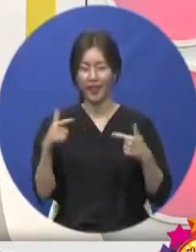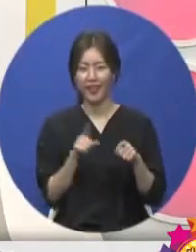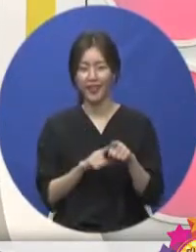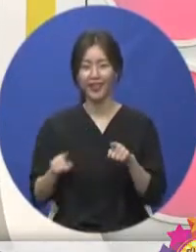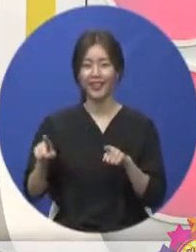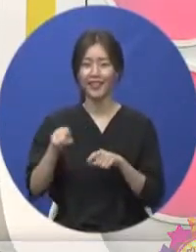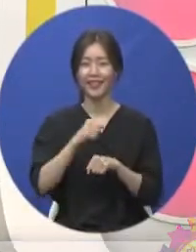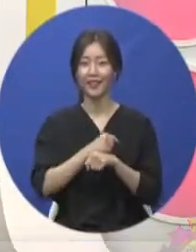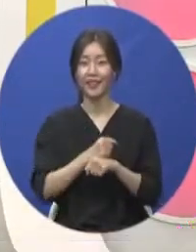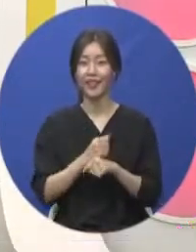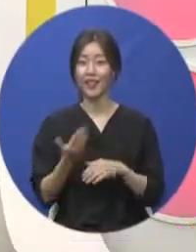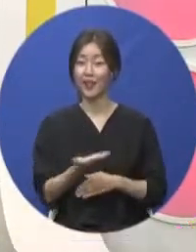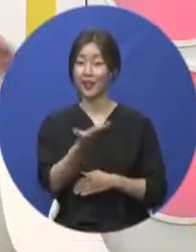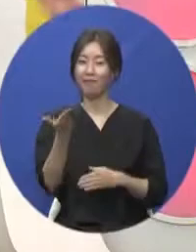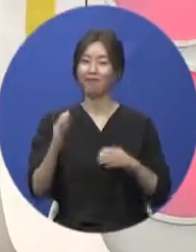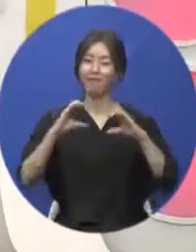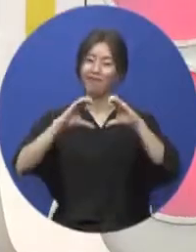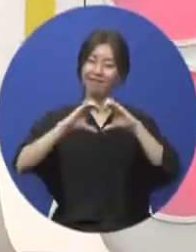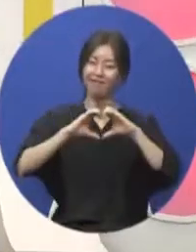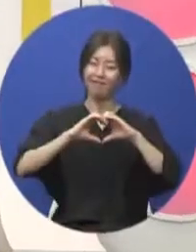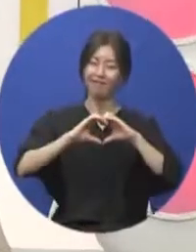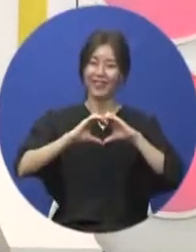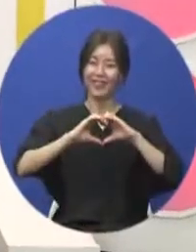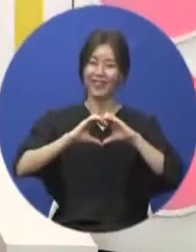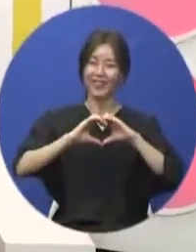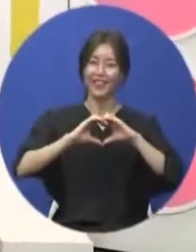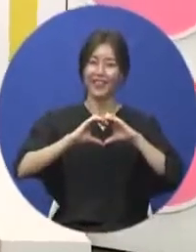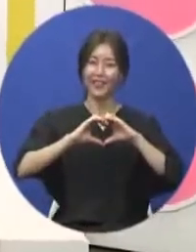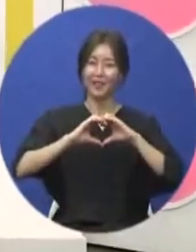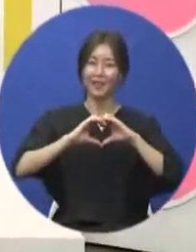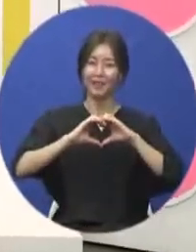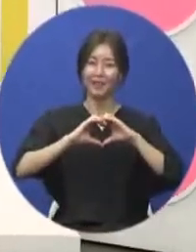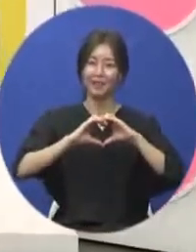앞장서겠습니다. 시청자 여러분 사랑합니다.